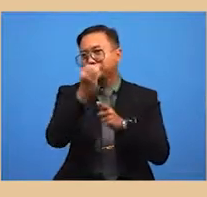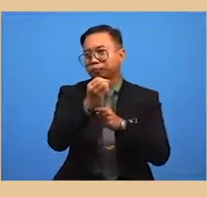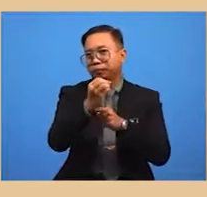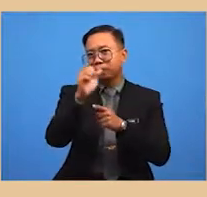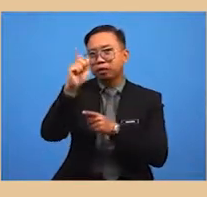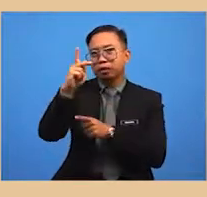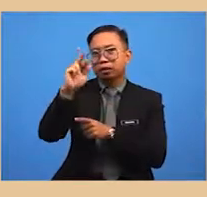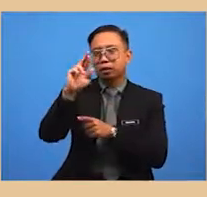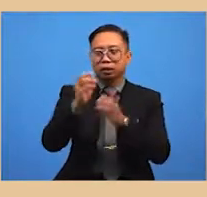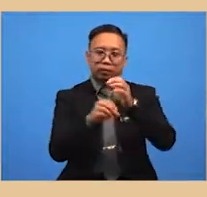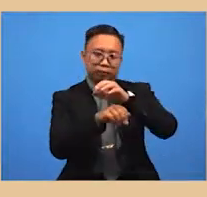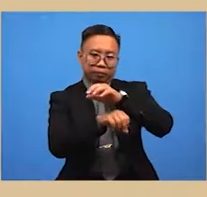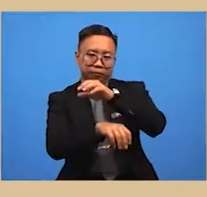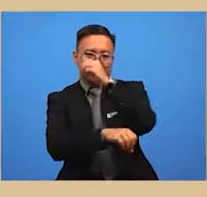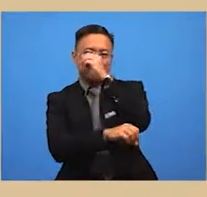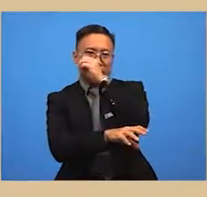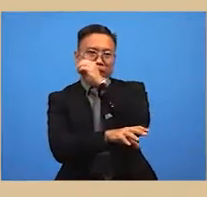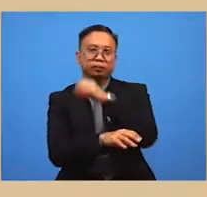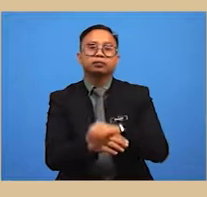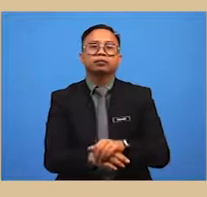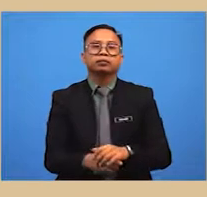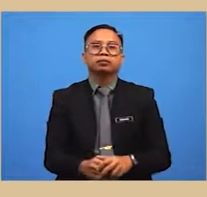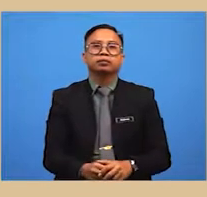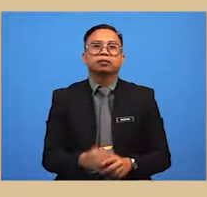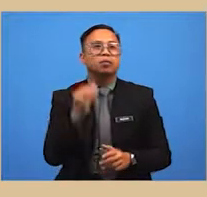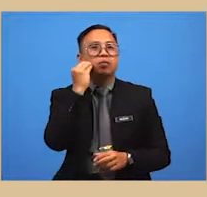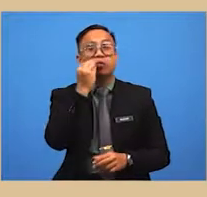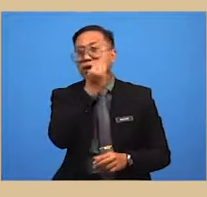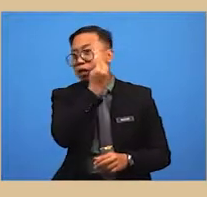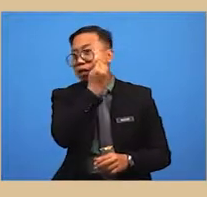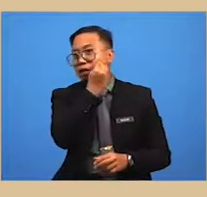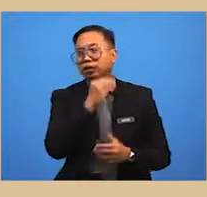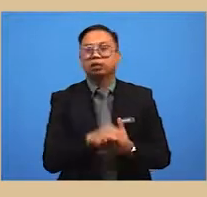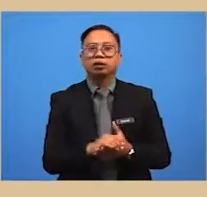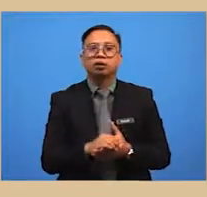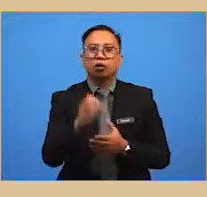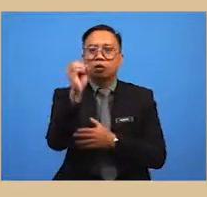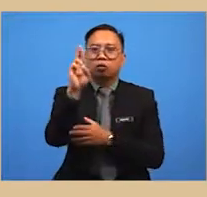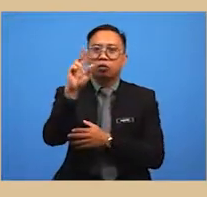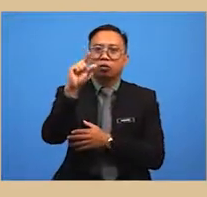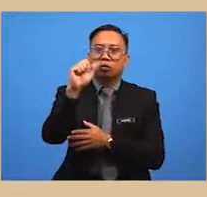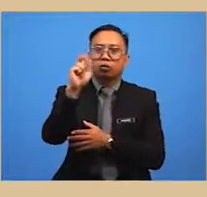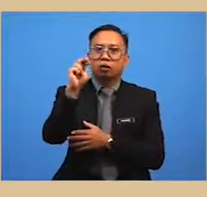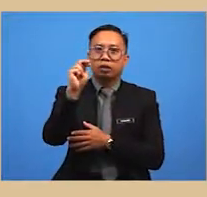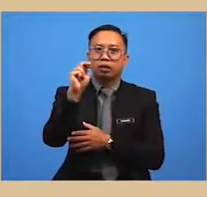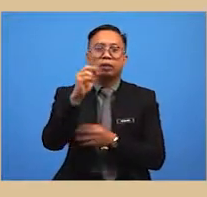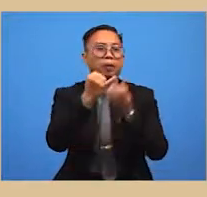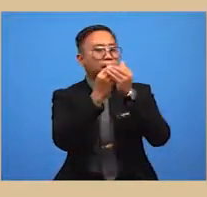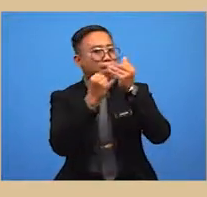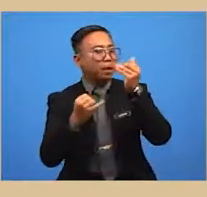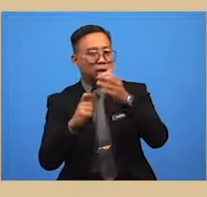akar? Betul murid-murid, bunga merupakan organ pembiakan